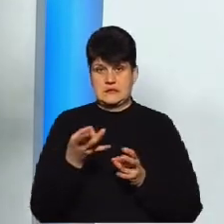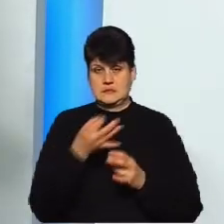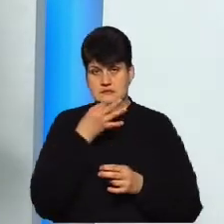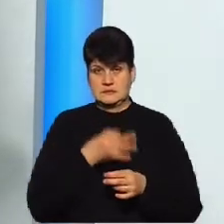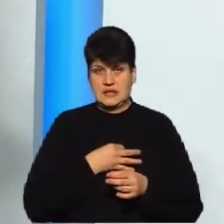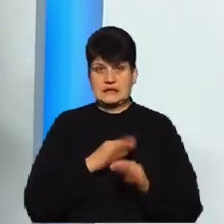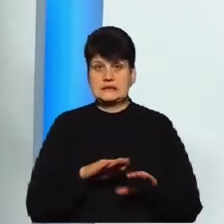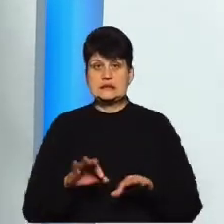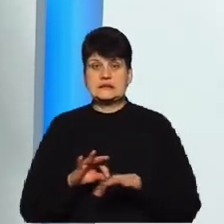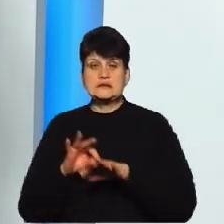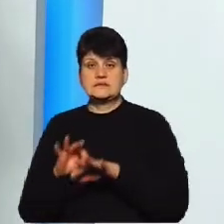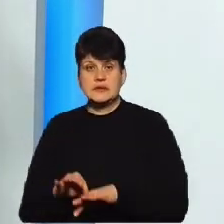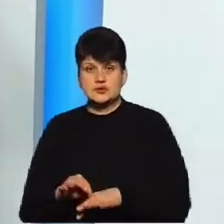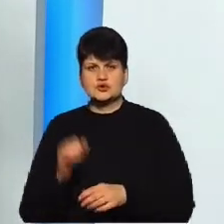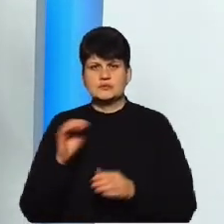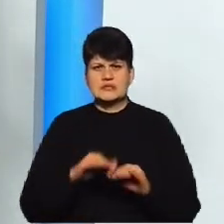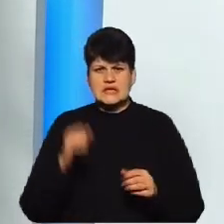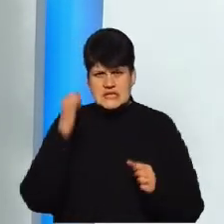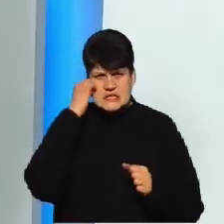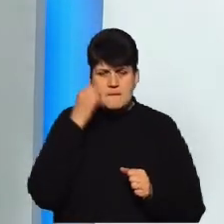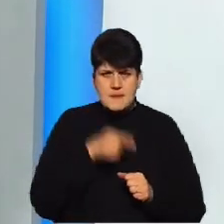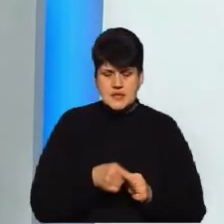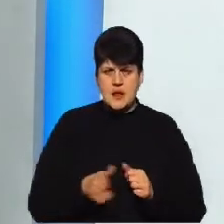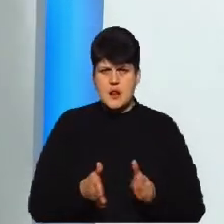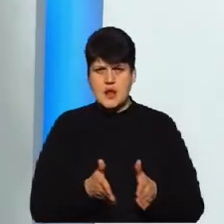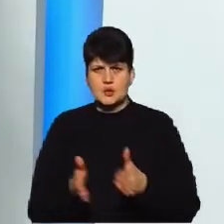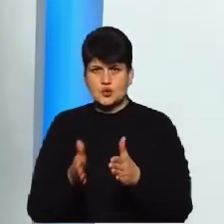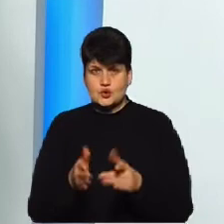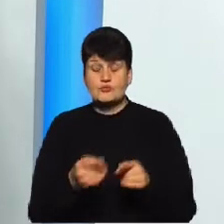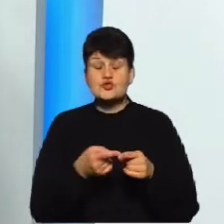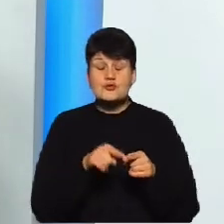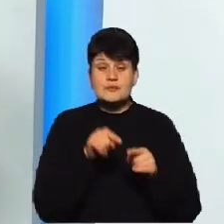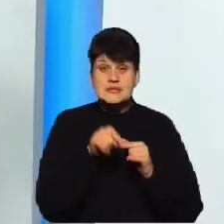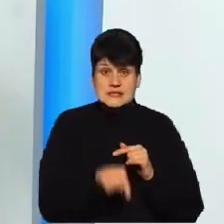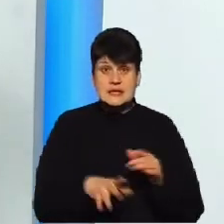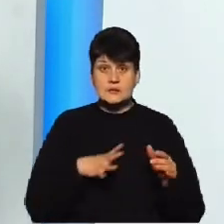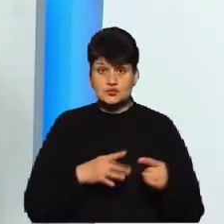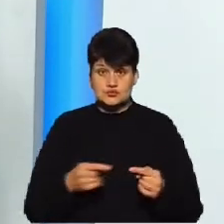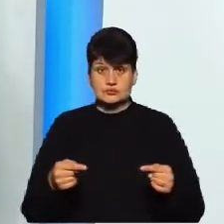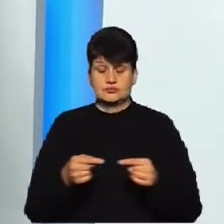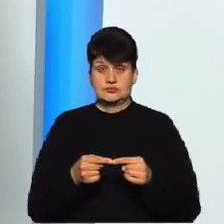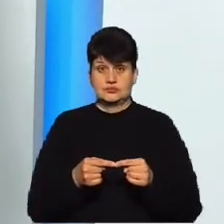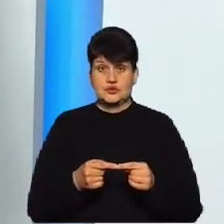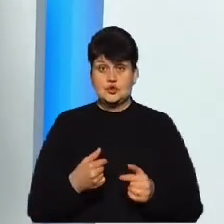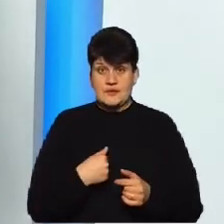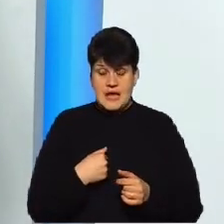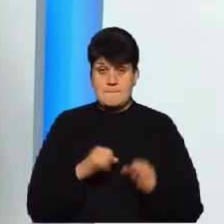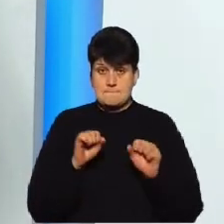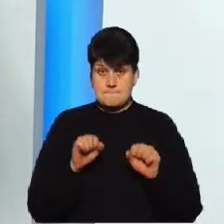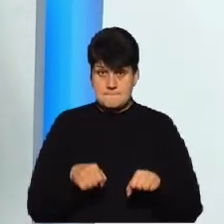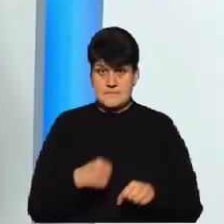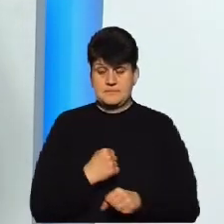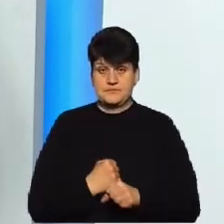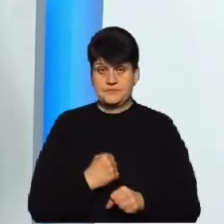дітей, щоб вони запам'ятали дорогу, щоб оці дії стали стереотипними, щоб я міг діяти в